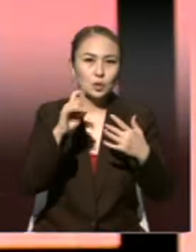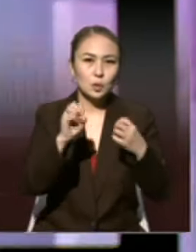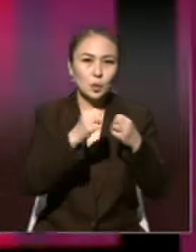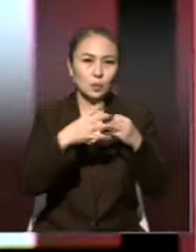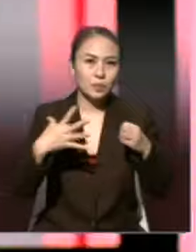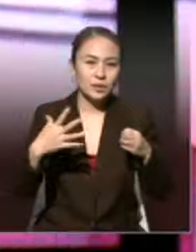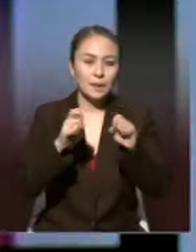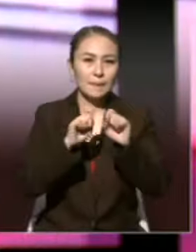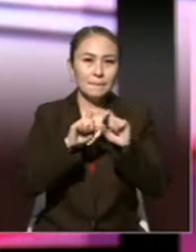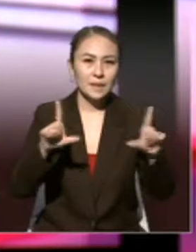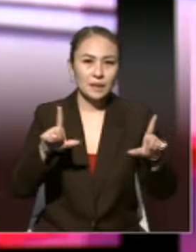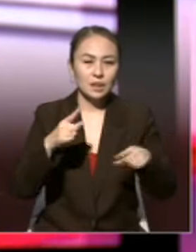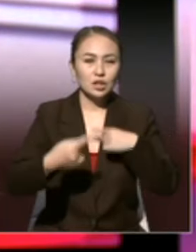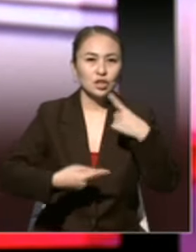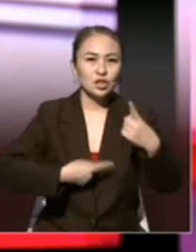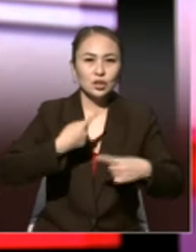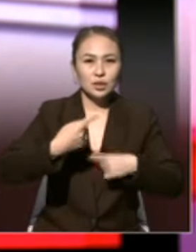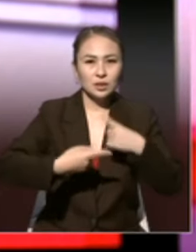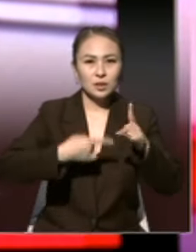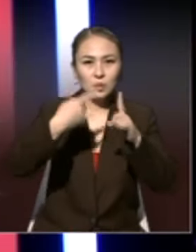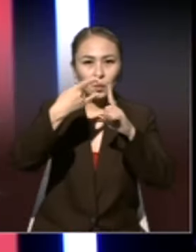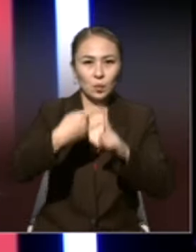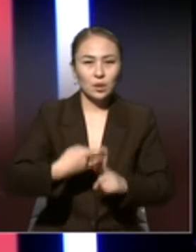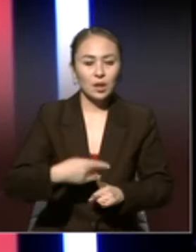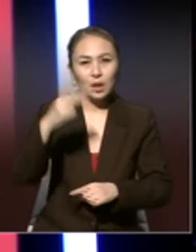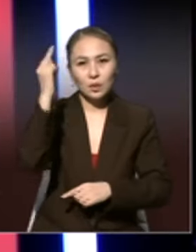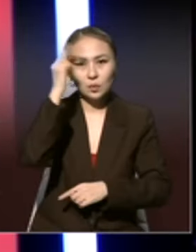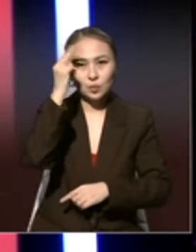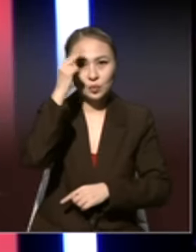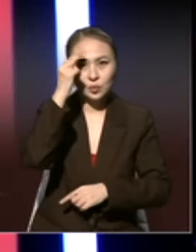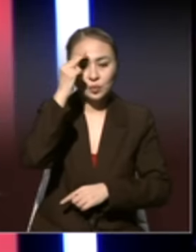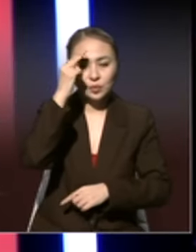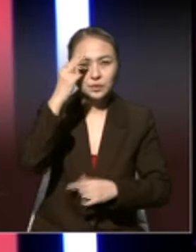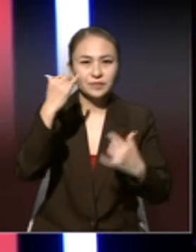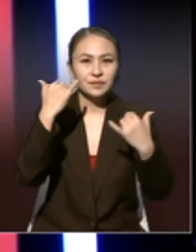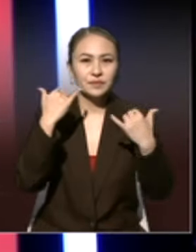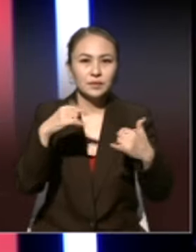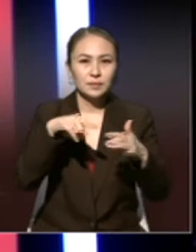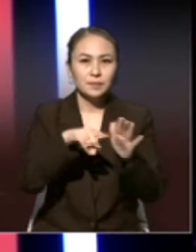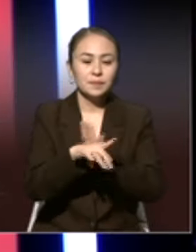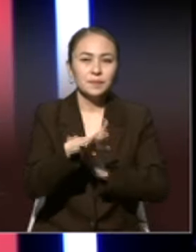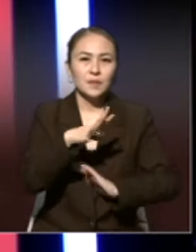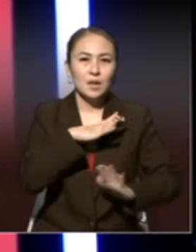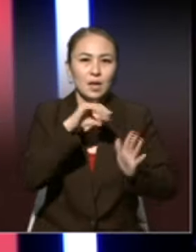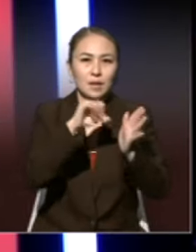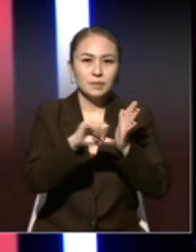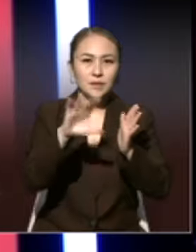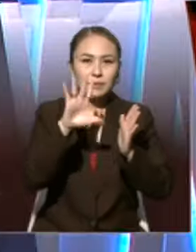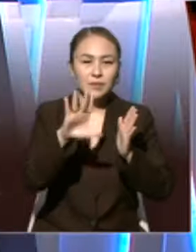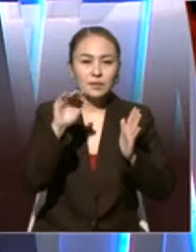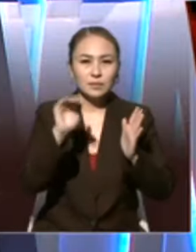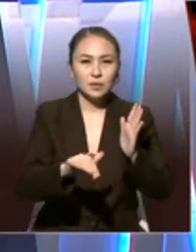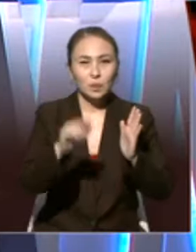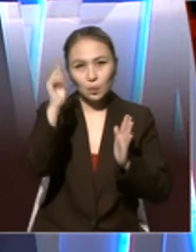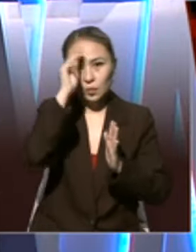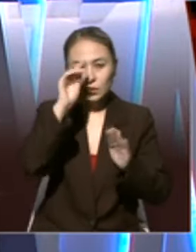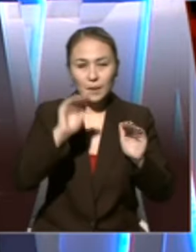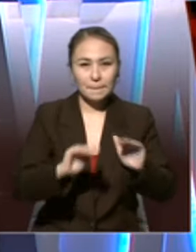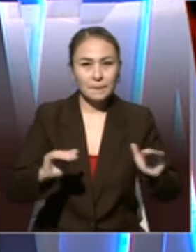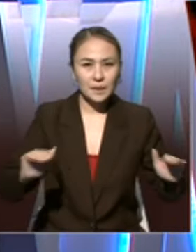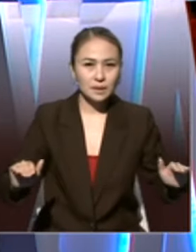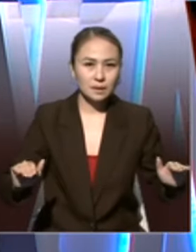көшті. Онлайн оқыту. Онлайн оқытылып жатыр, яғни қашықтықта форматта. Және де онда 65 мыңнан жуық балалар